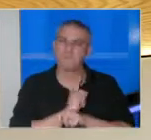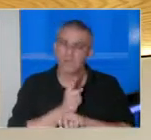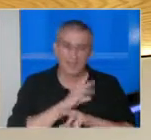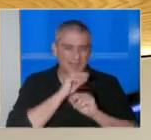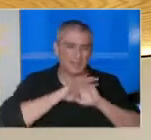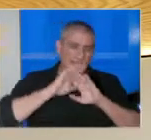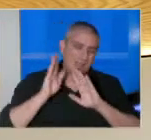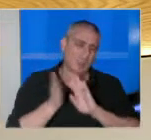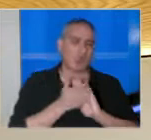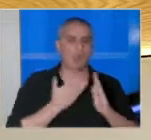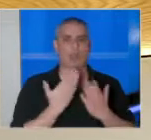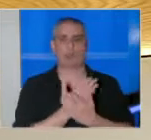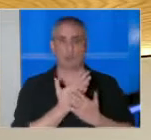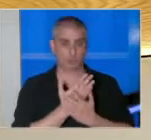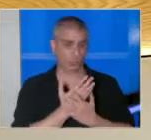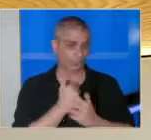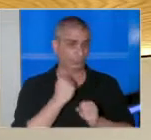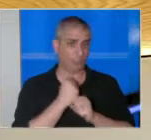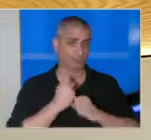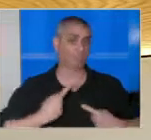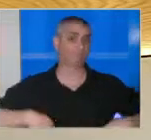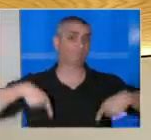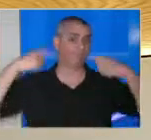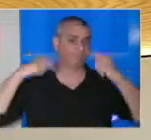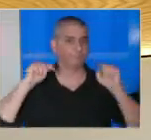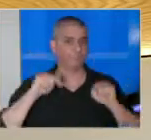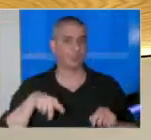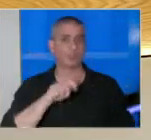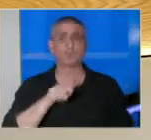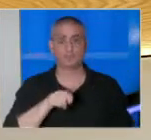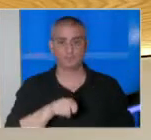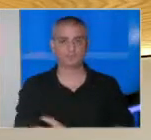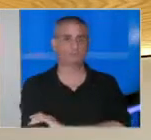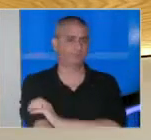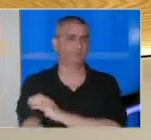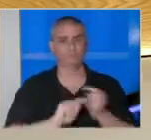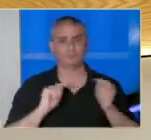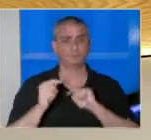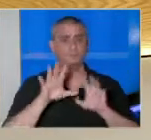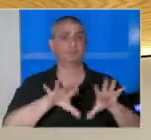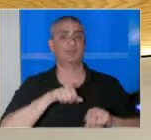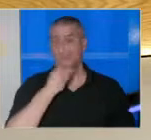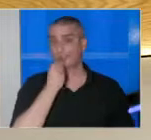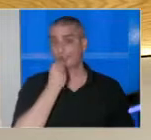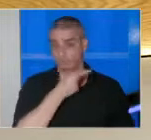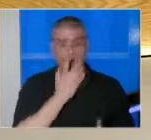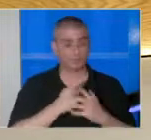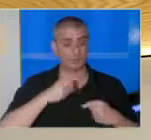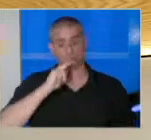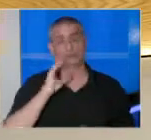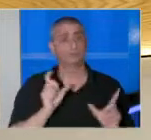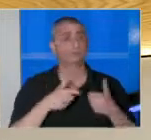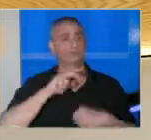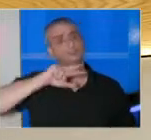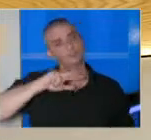כאן עם כל החדשות שעשו את היום כאן בכנסת. הקרב על הטייקאווי, היום השני של